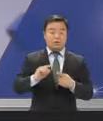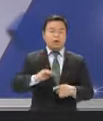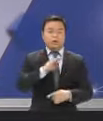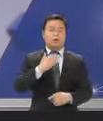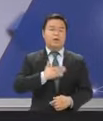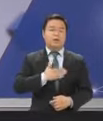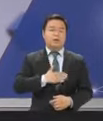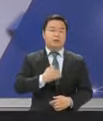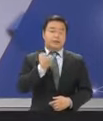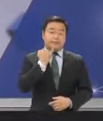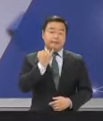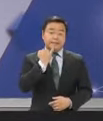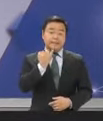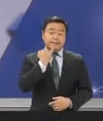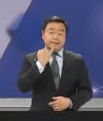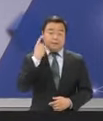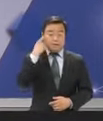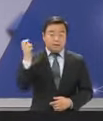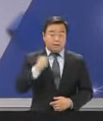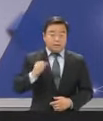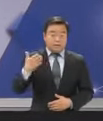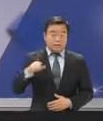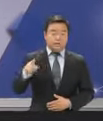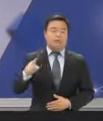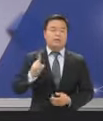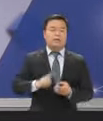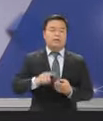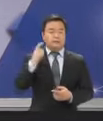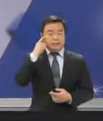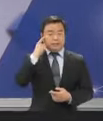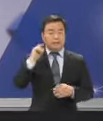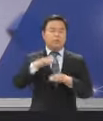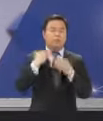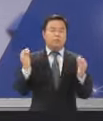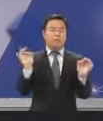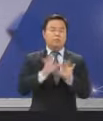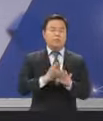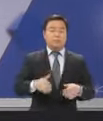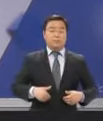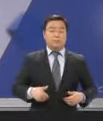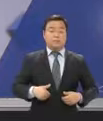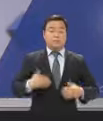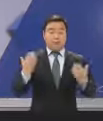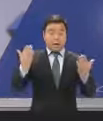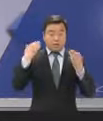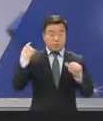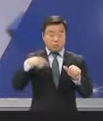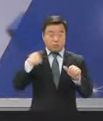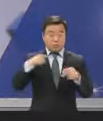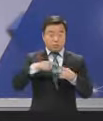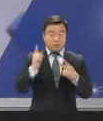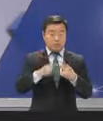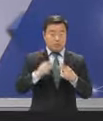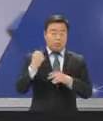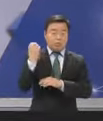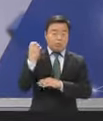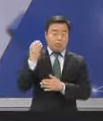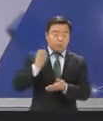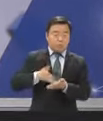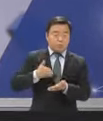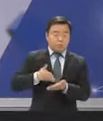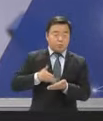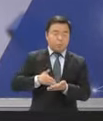하는 경향이 있는데 이러한 사고방식 자체를 없애야 되는 겁니다. 예. 그래서 이걸 뭐 학교에서 교육을 하든 언론에서 이야기를 하든 자꾸